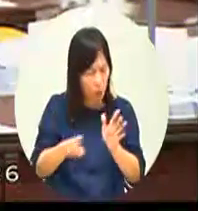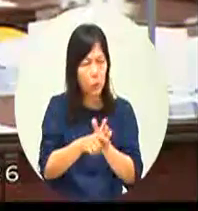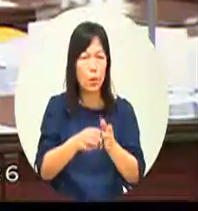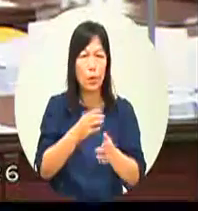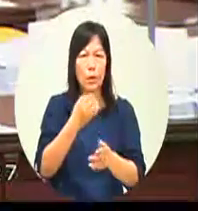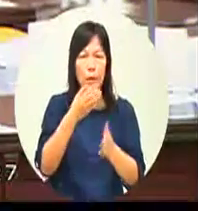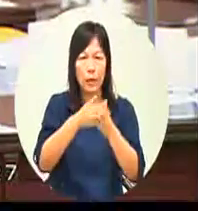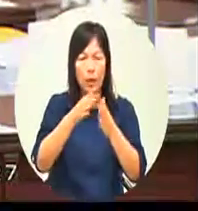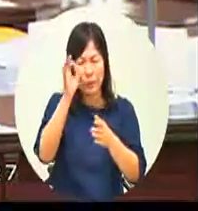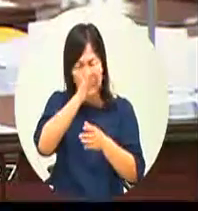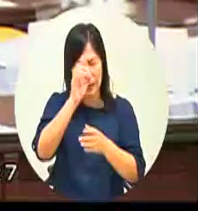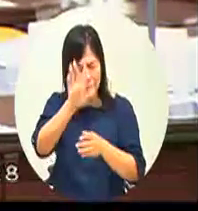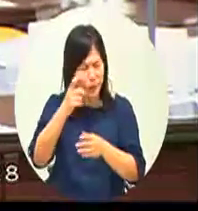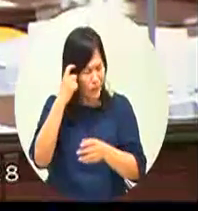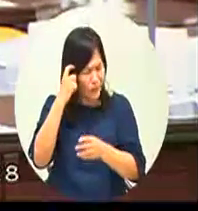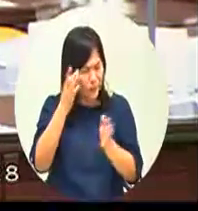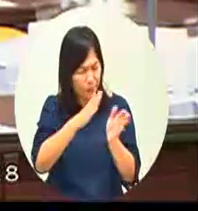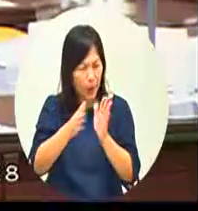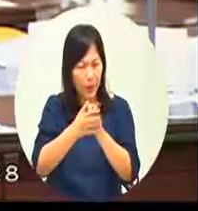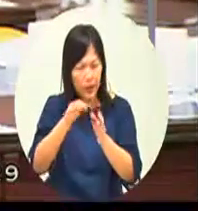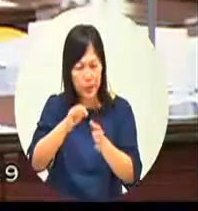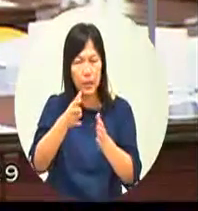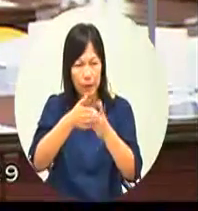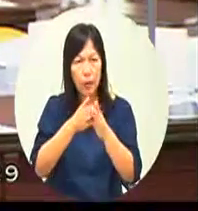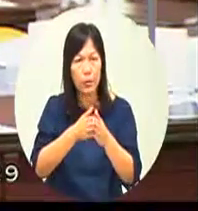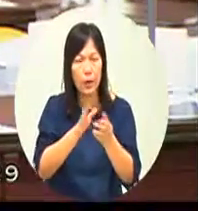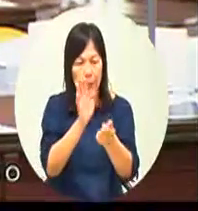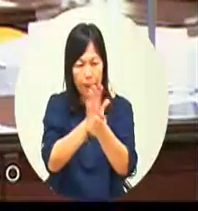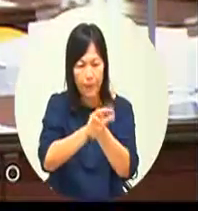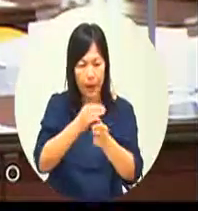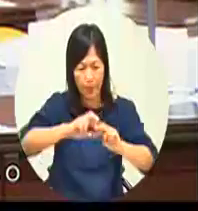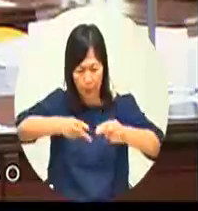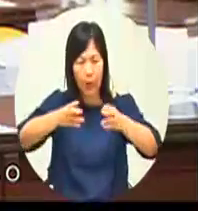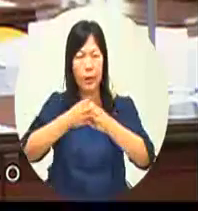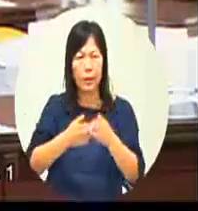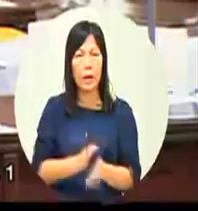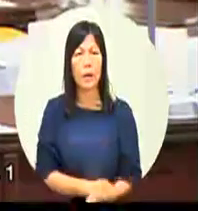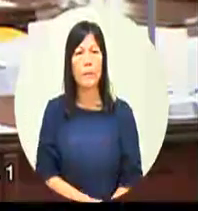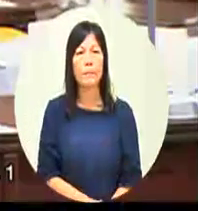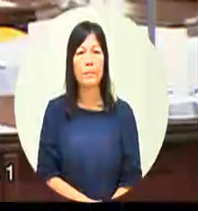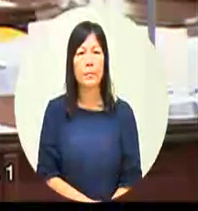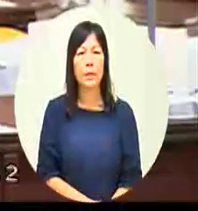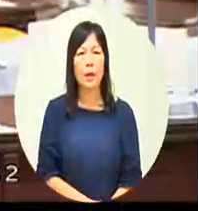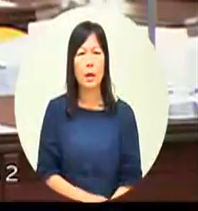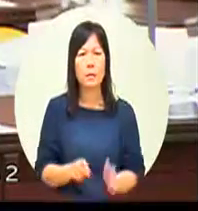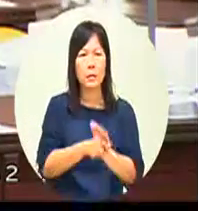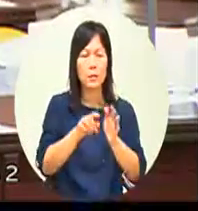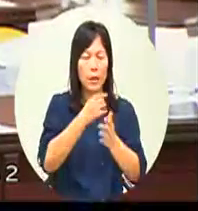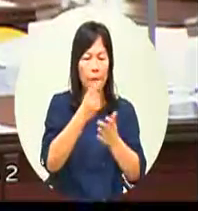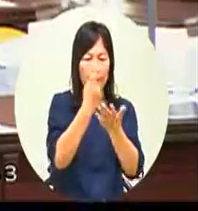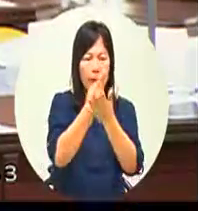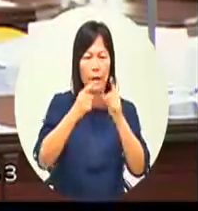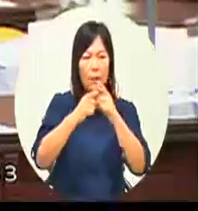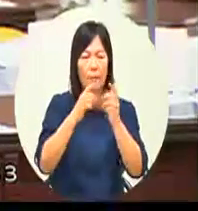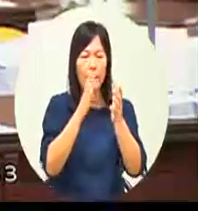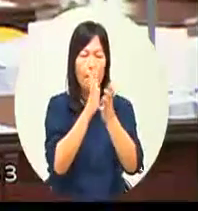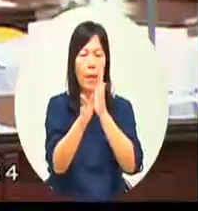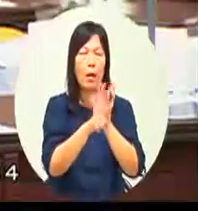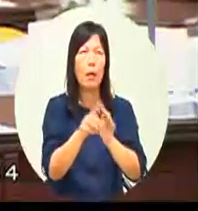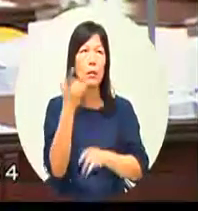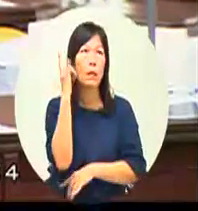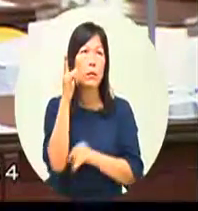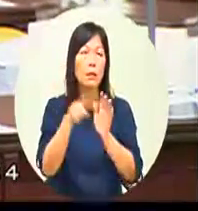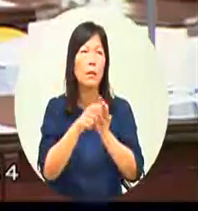一个爱想办法来找一条经费出来，就专门来做一个征收嘛。你一轮排落啦，就是排半档、一档啊、两